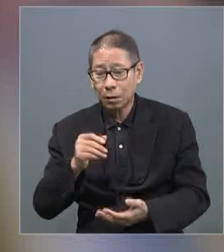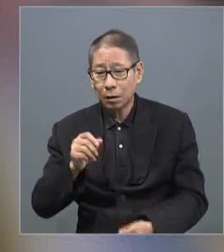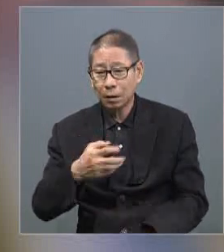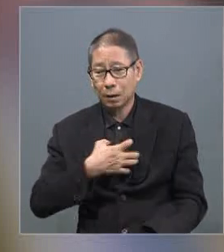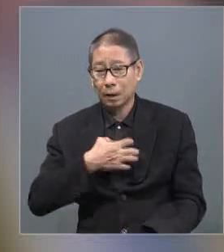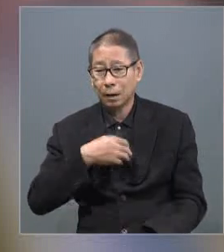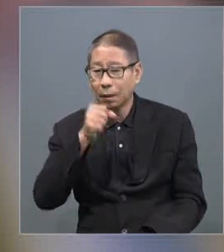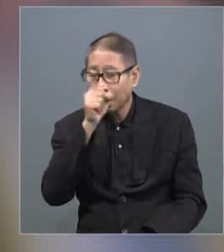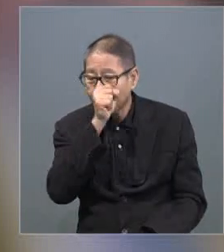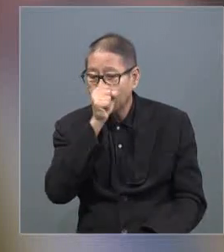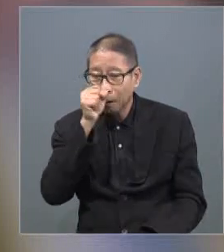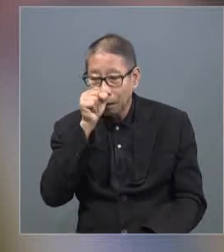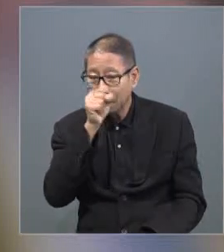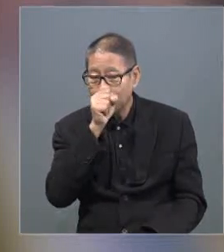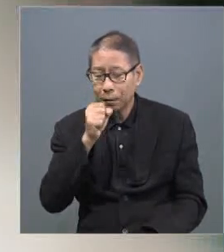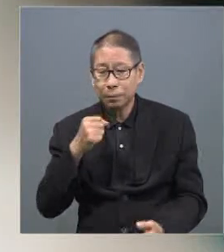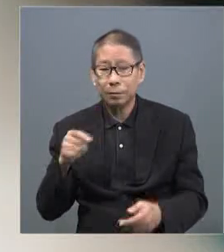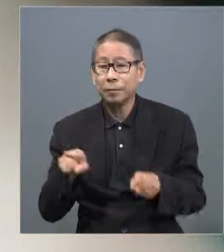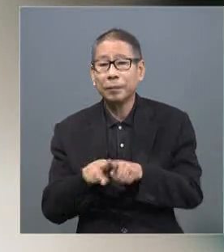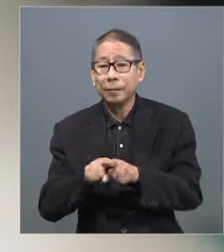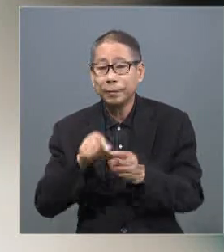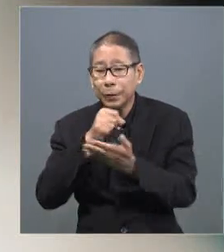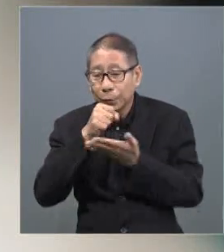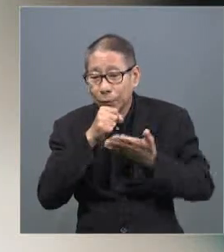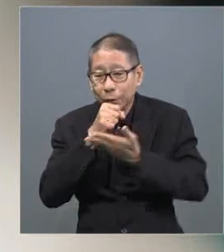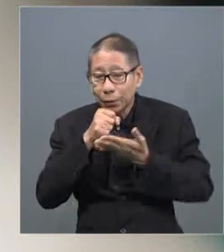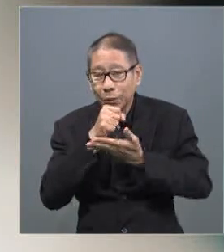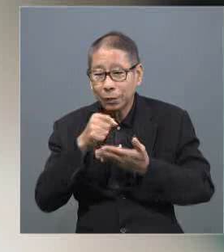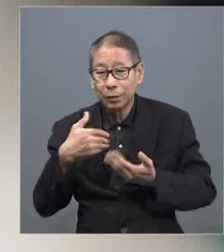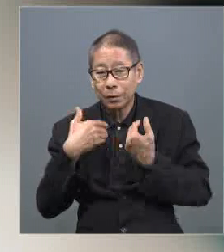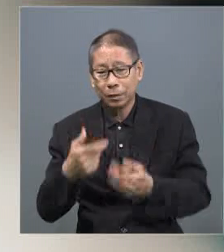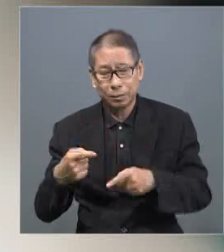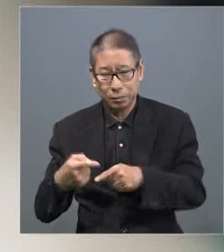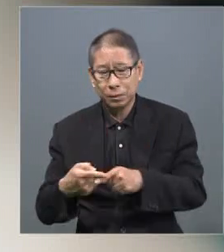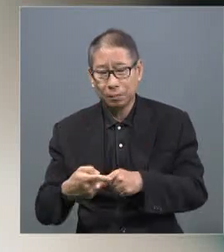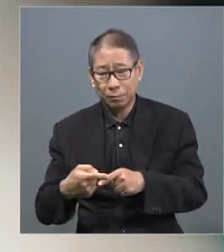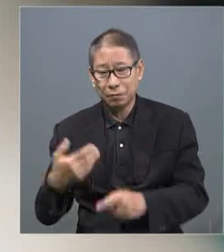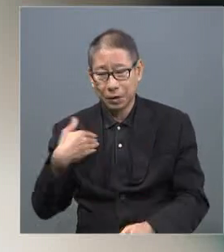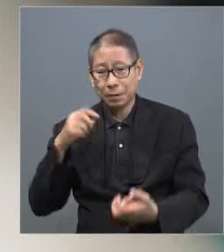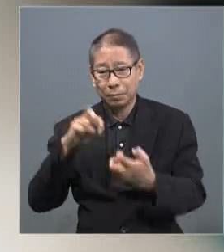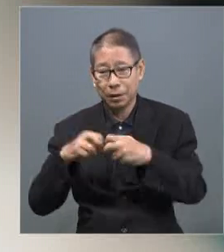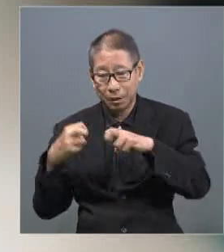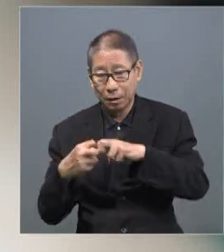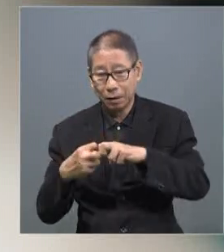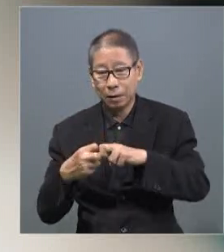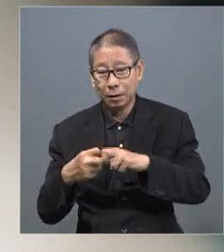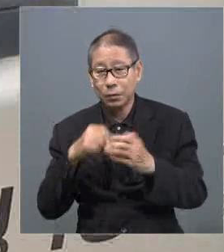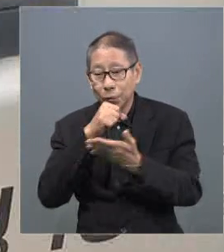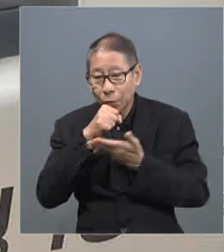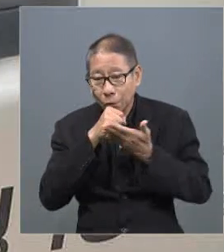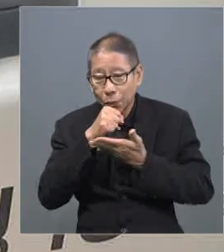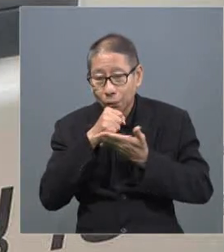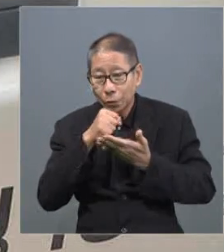หน่อยเอยาสักประเภทนึงที่เป็นชื่อยาเอามาดมหนยจึงเห็นว่าผู้บาดเจ็บน่าจะมีเรื่องยาเสพติดเข้ามาเกี่ยวขเพราะดู